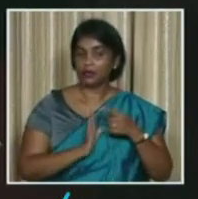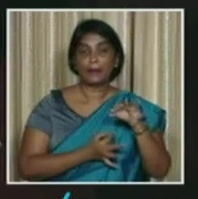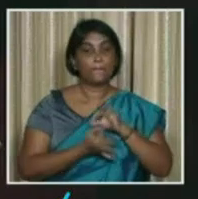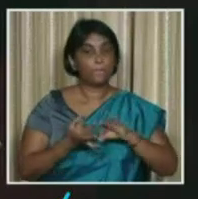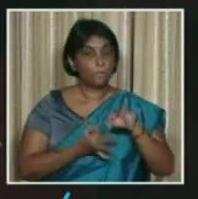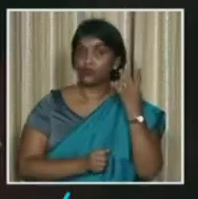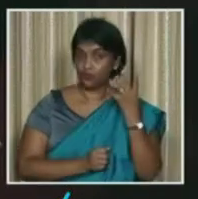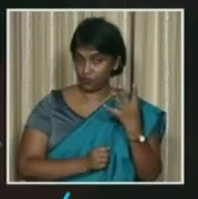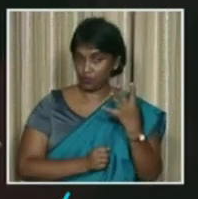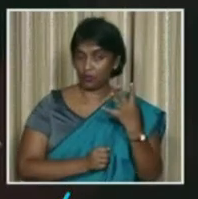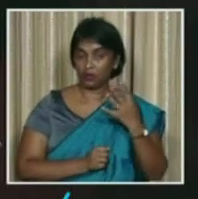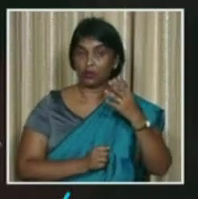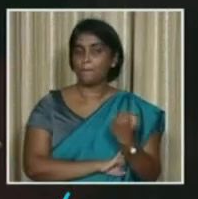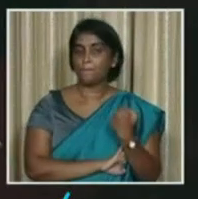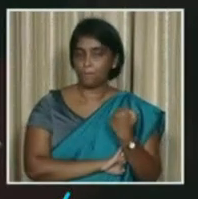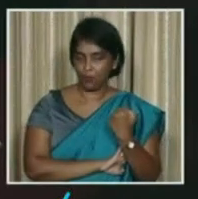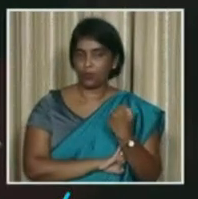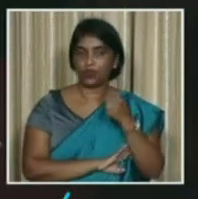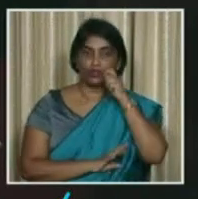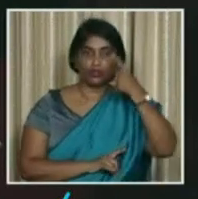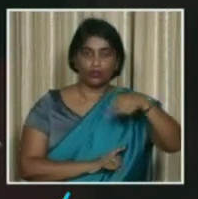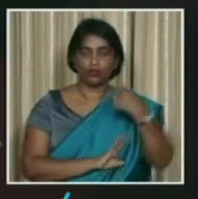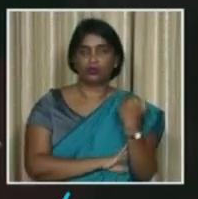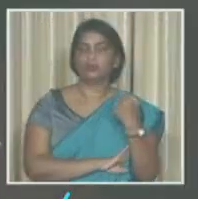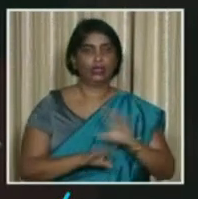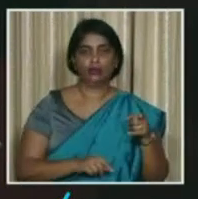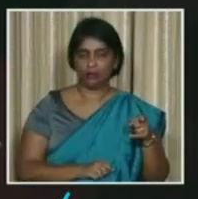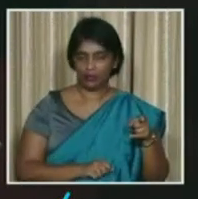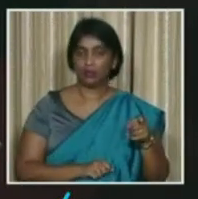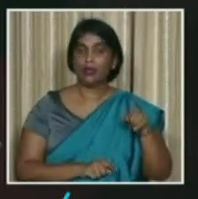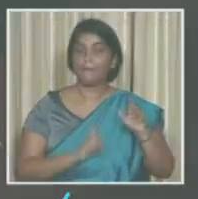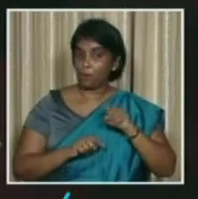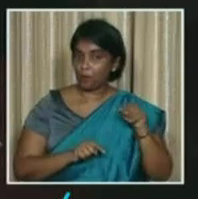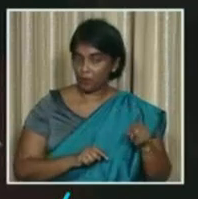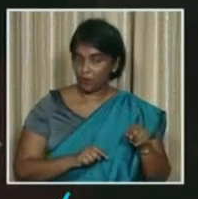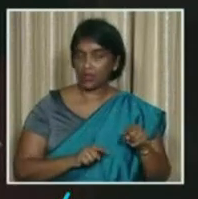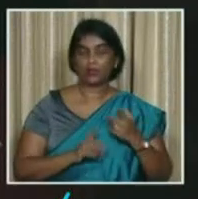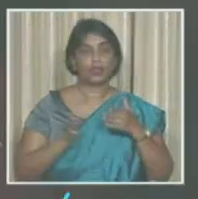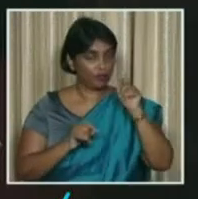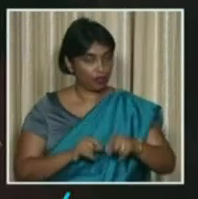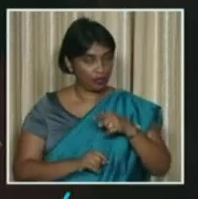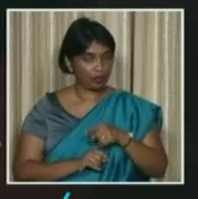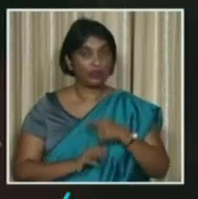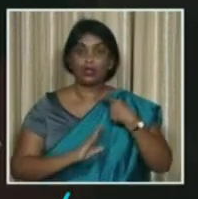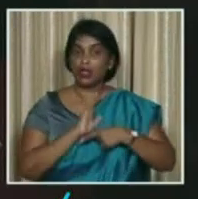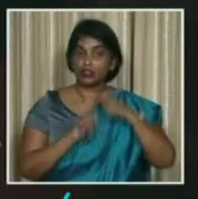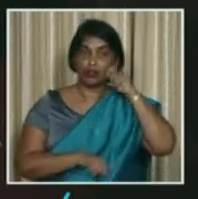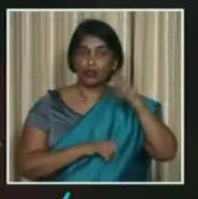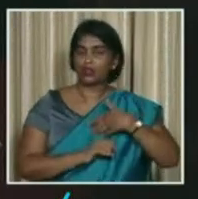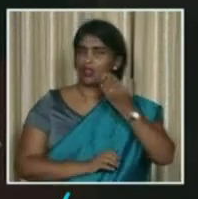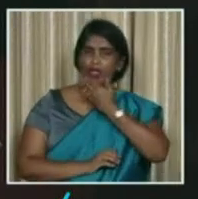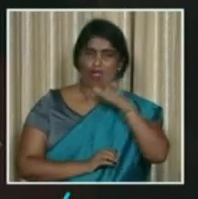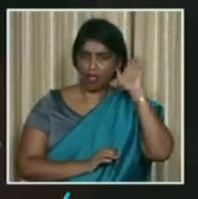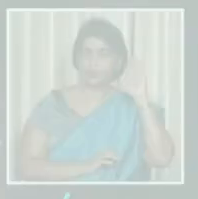ප්‍රජාතන්ත්‍රවාදී ආයතන හතරෙන් තුනක බලය ජනතාවගේ අයිතියෙන් පත්වෙච්ච අය නෙවෙයි. මේ පාර්ලිමේන්තුවත් මේ කැබිනට් මණ්ඩලයත් රටේ ජනතාව එළවලා